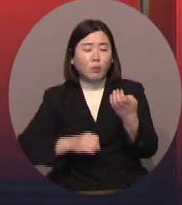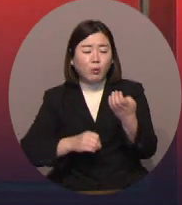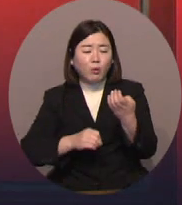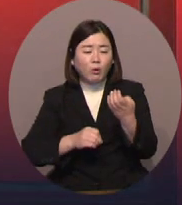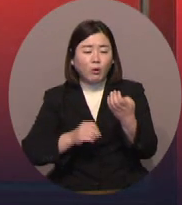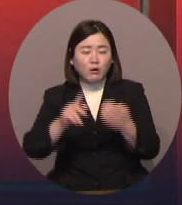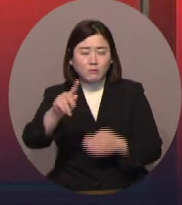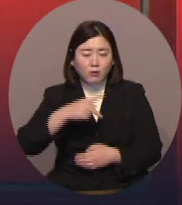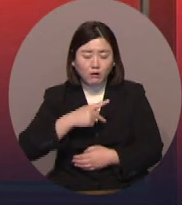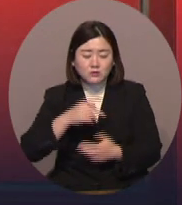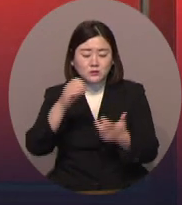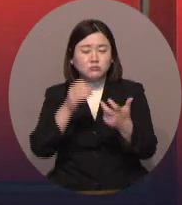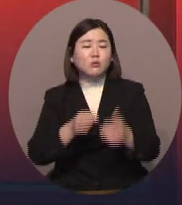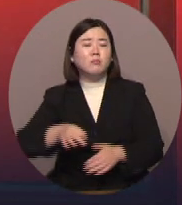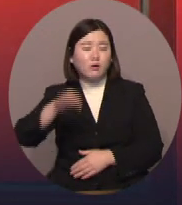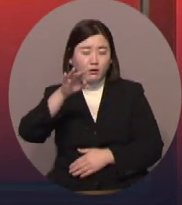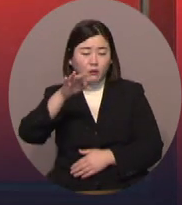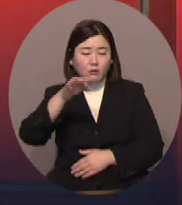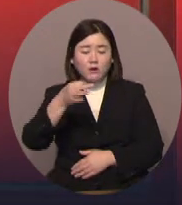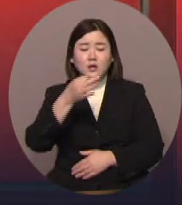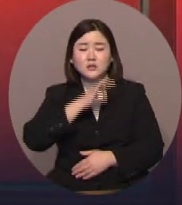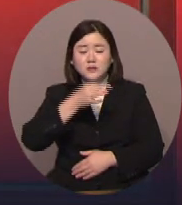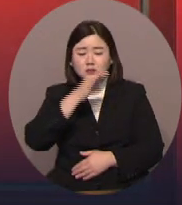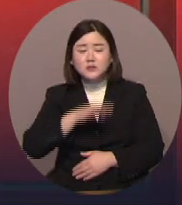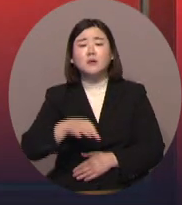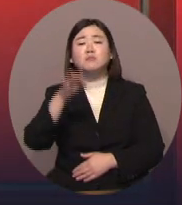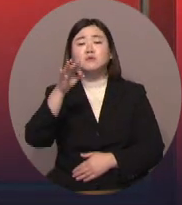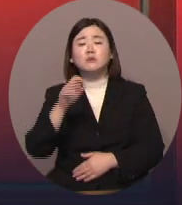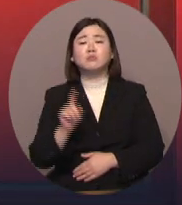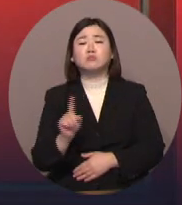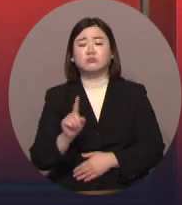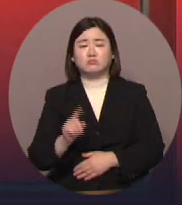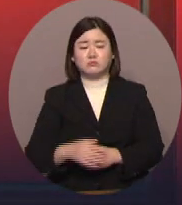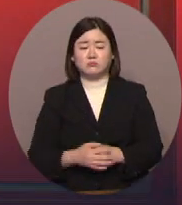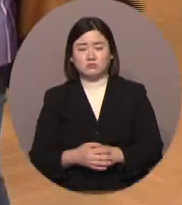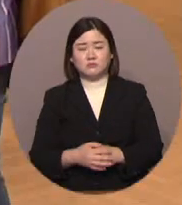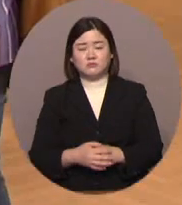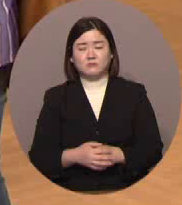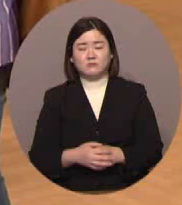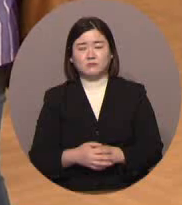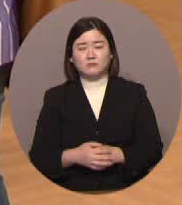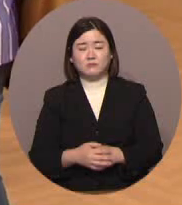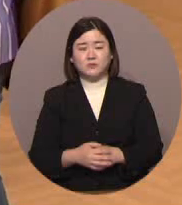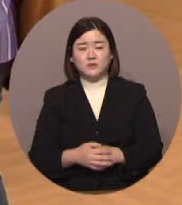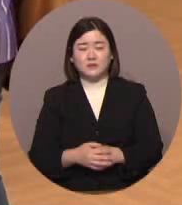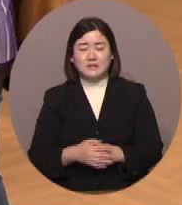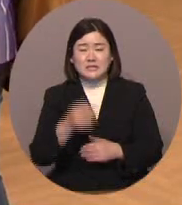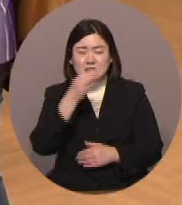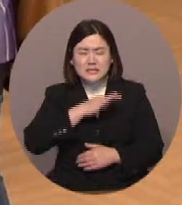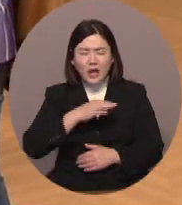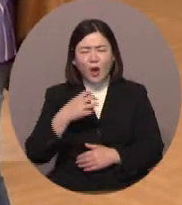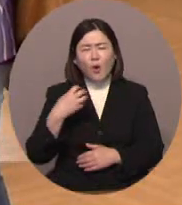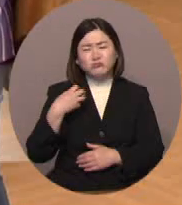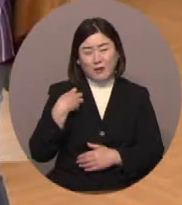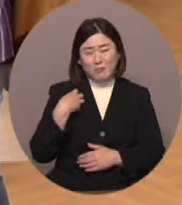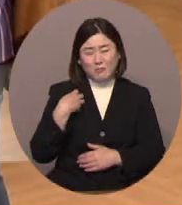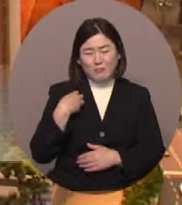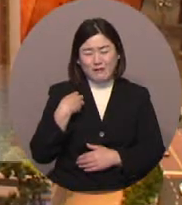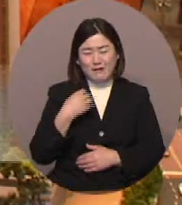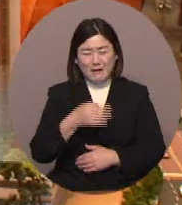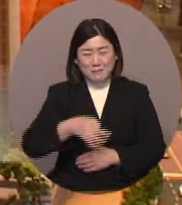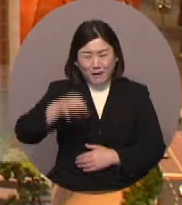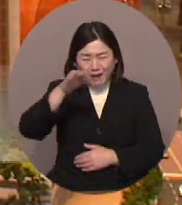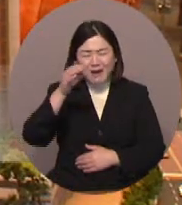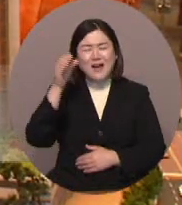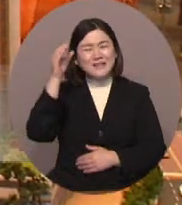게 LTV 해가지고 70% 올라간다고 한들 이율이 비싸잖아요. 이 때문에 이자를 더 부담하더라도 가격